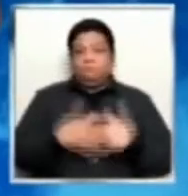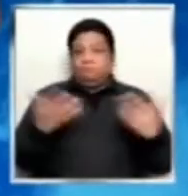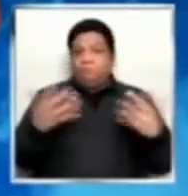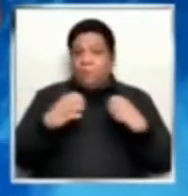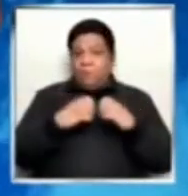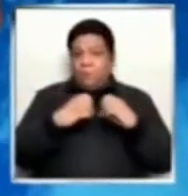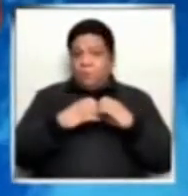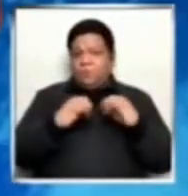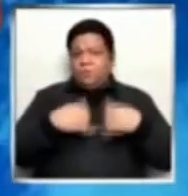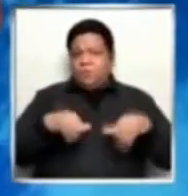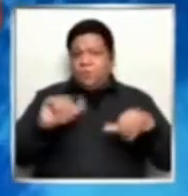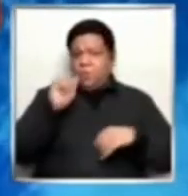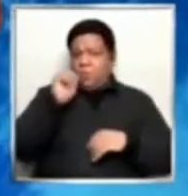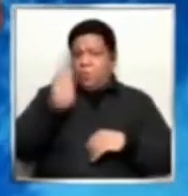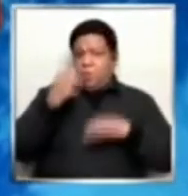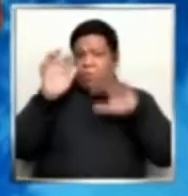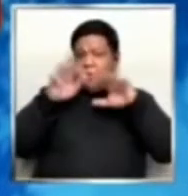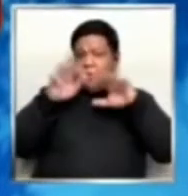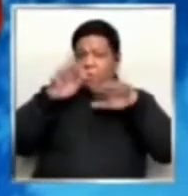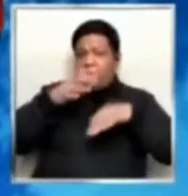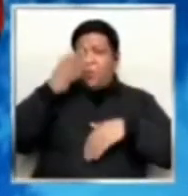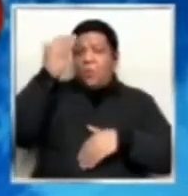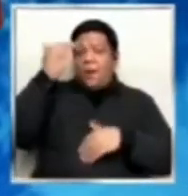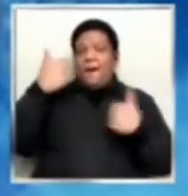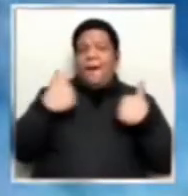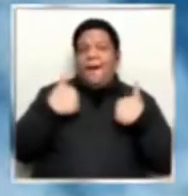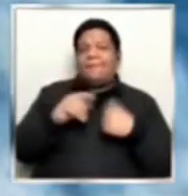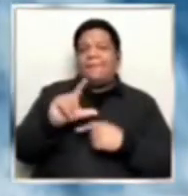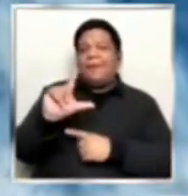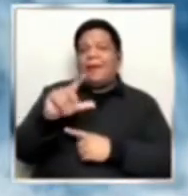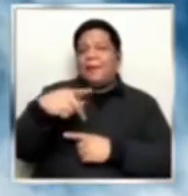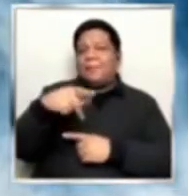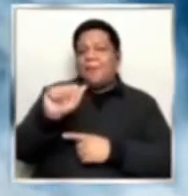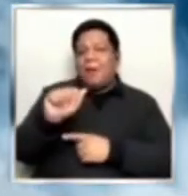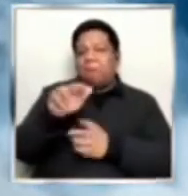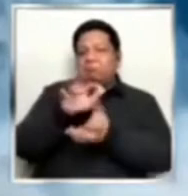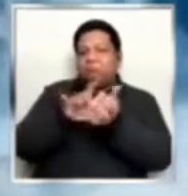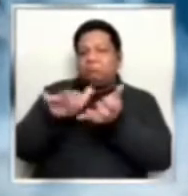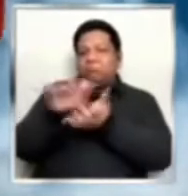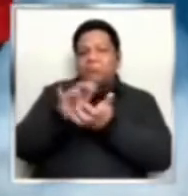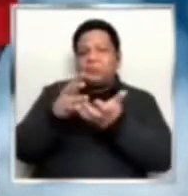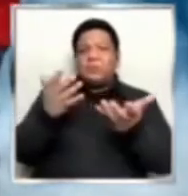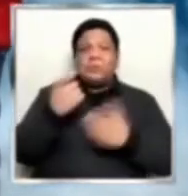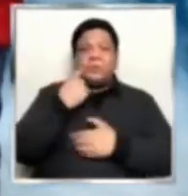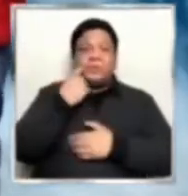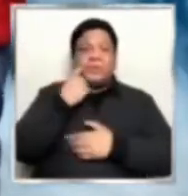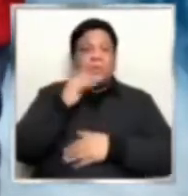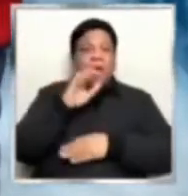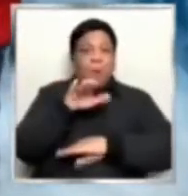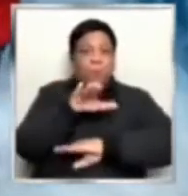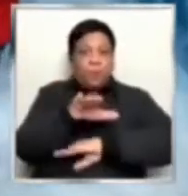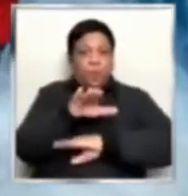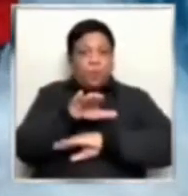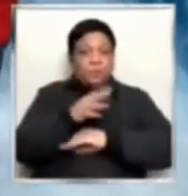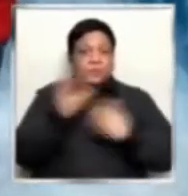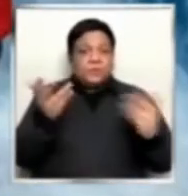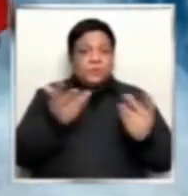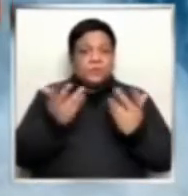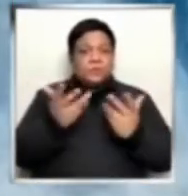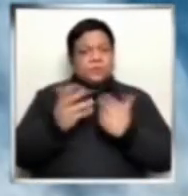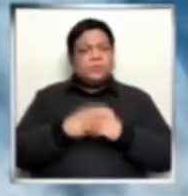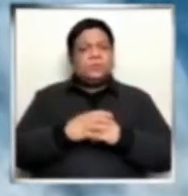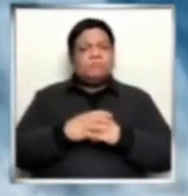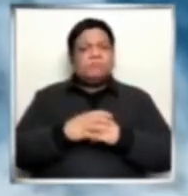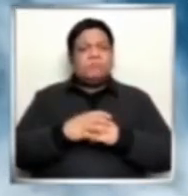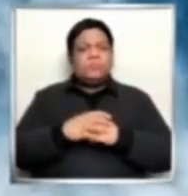hanggang bukas at yan ay dahil sa low pressure area na nandiyan sa May Philippine Sea. Nakita kaninang hapon na sabing LPA sa layong 125 kilometers east